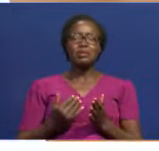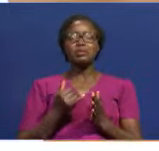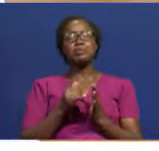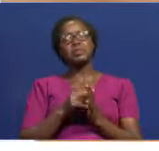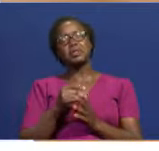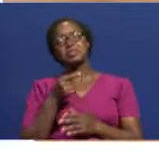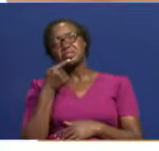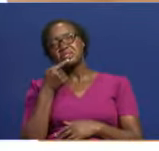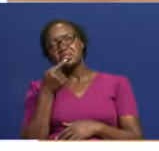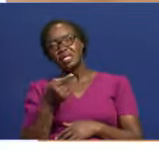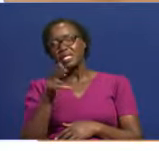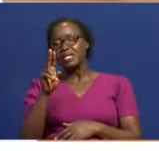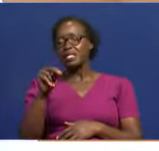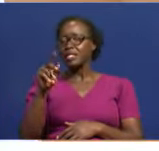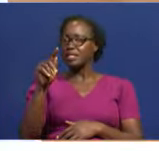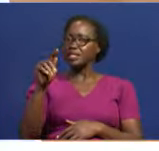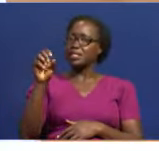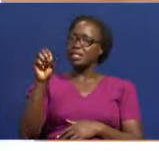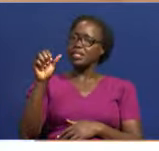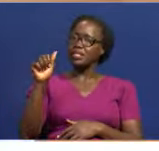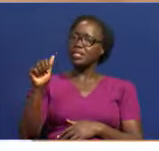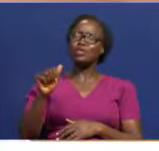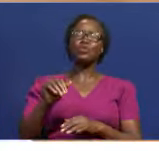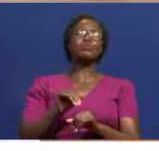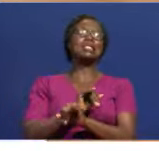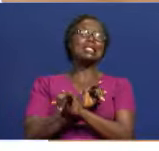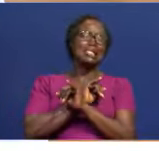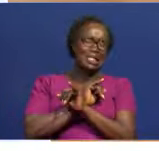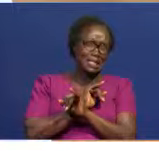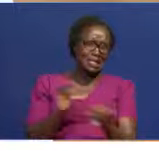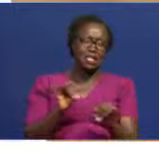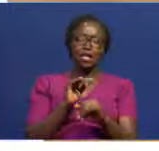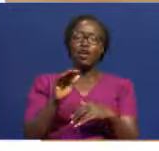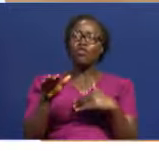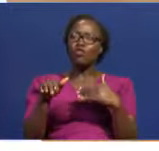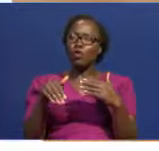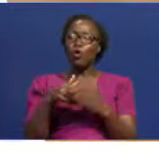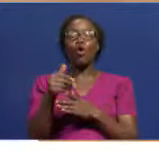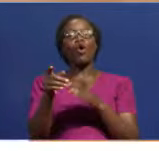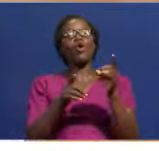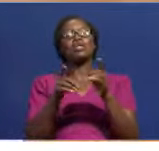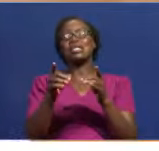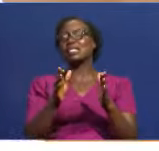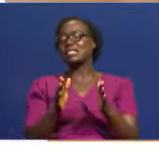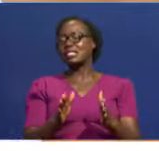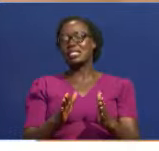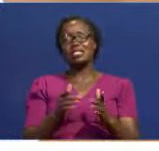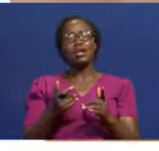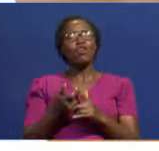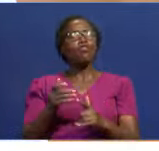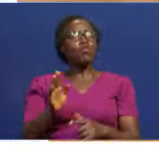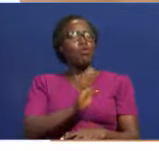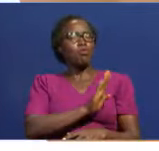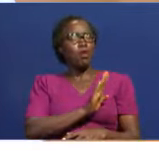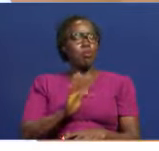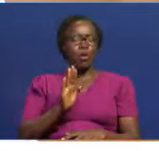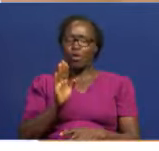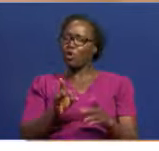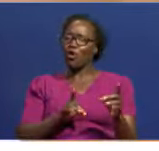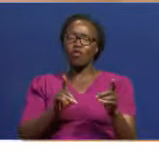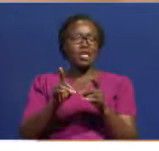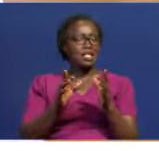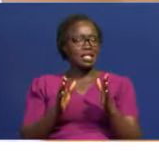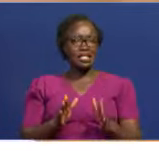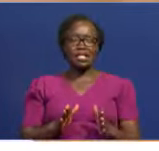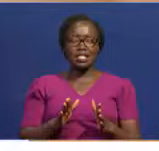saying NTSA should be cleaned from all the directors, from the board of